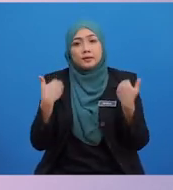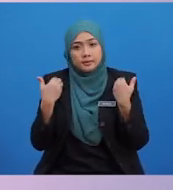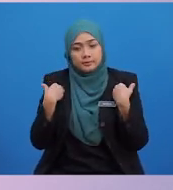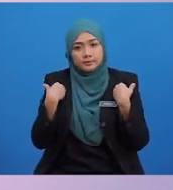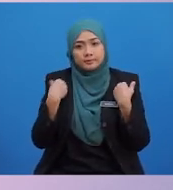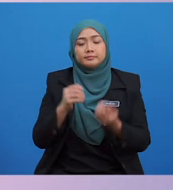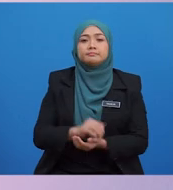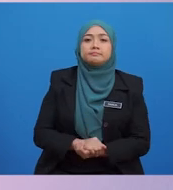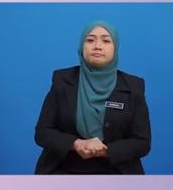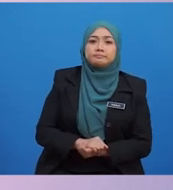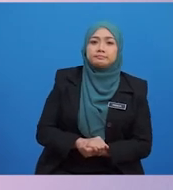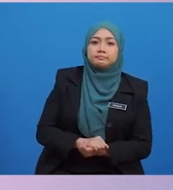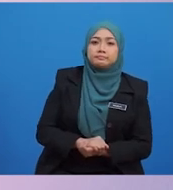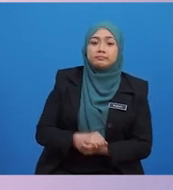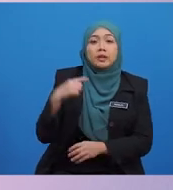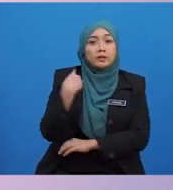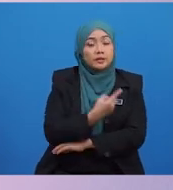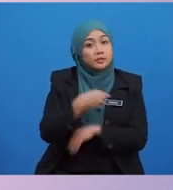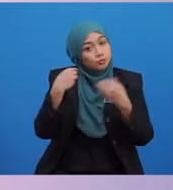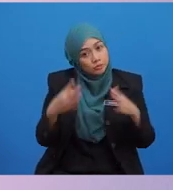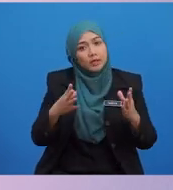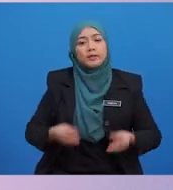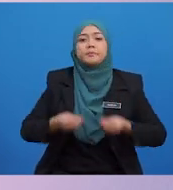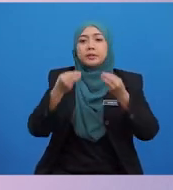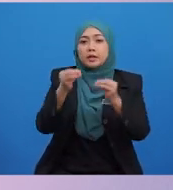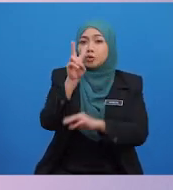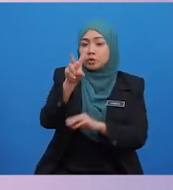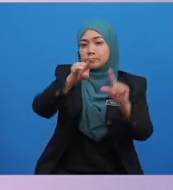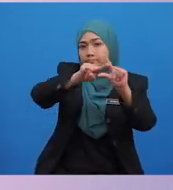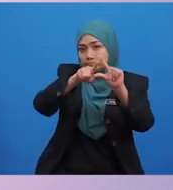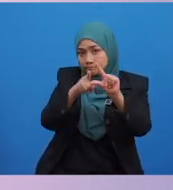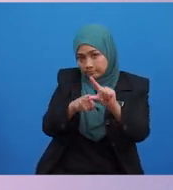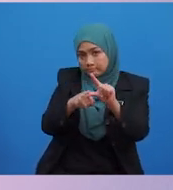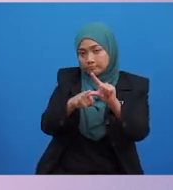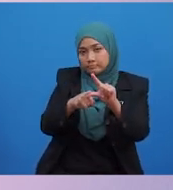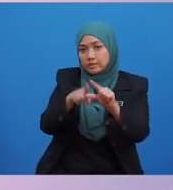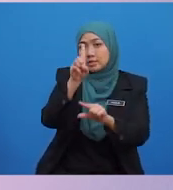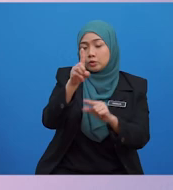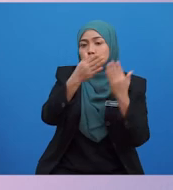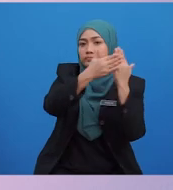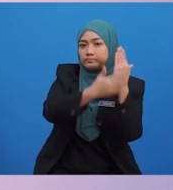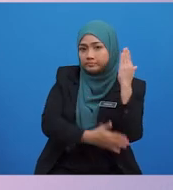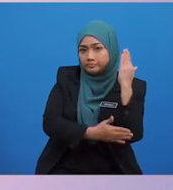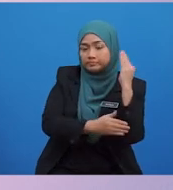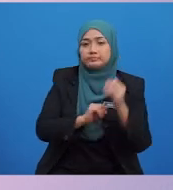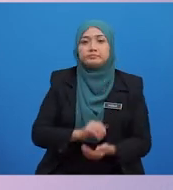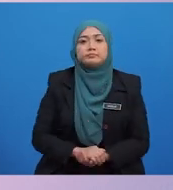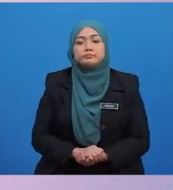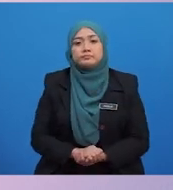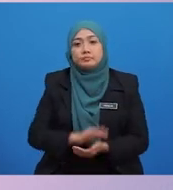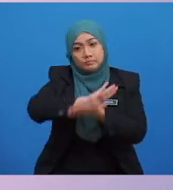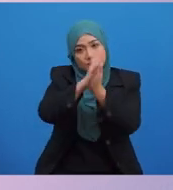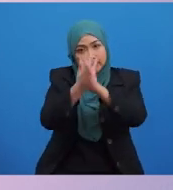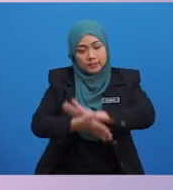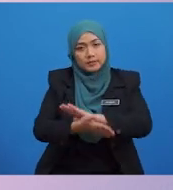telah diberi dua sudut dan panjang satu Sisi jadi dengan menggunakan betul